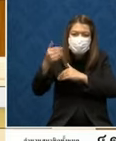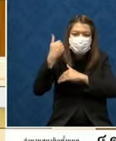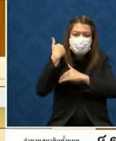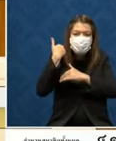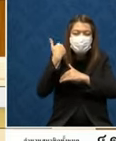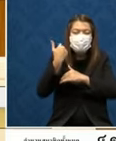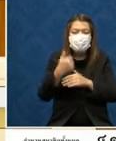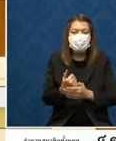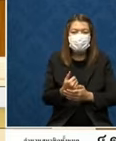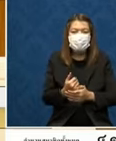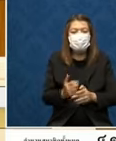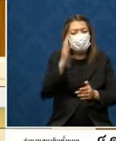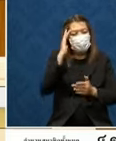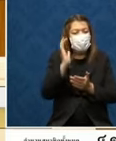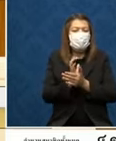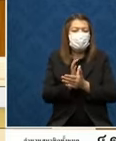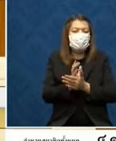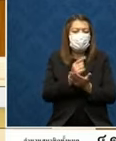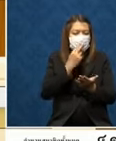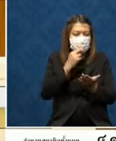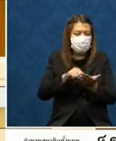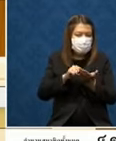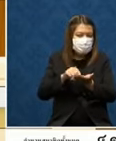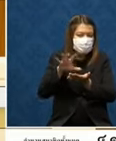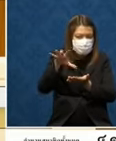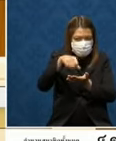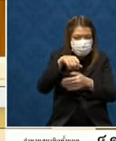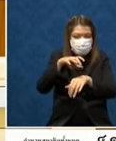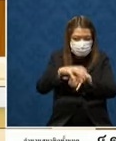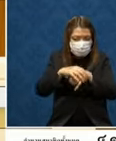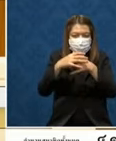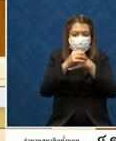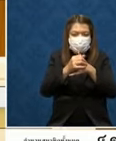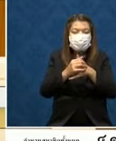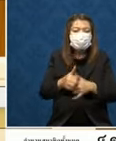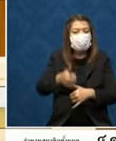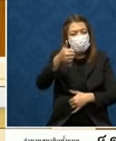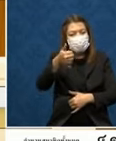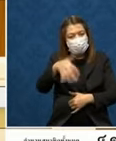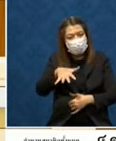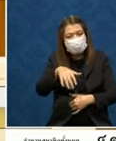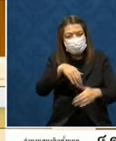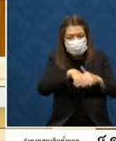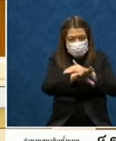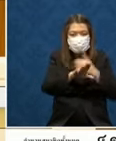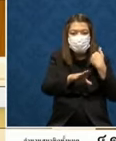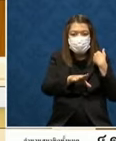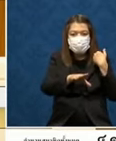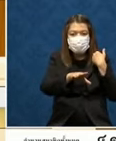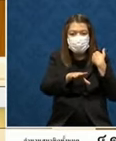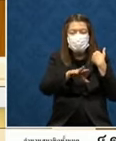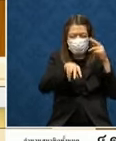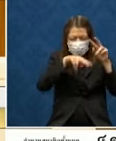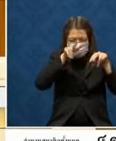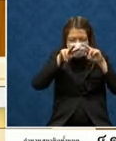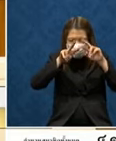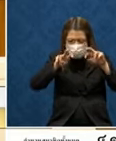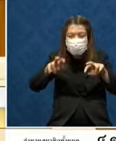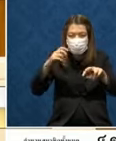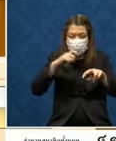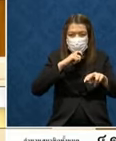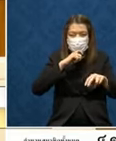ซึ่งพนักงานสอบสวนเ้าออกหมายจับและติดตามจับกุมมาได้บางรายที่หลบหนีอยู่ก็ยังสืบสวนเพื่อจะต้องต้องจับกุมให้ได้